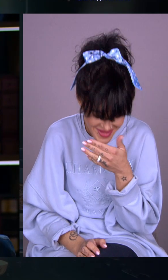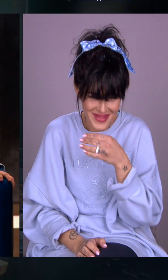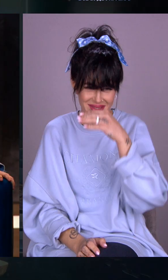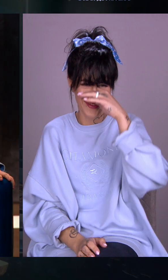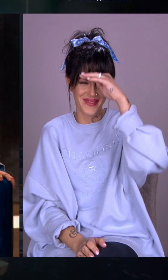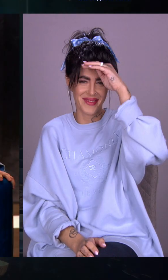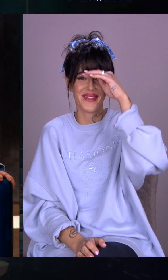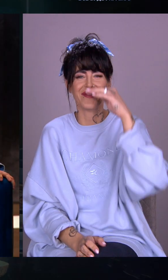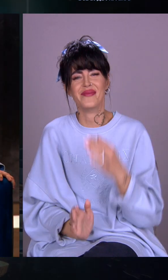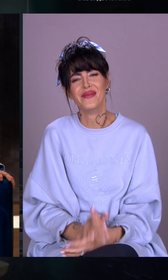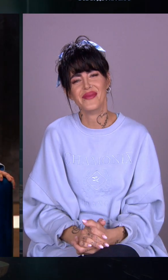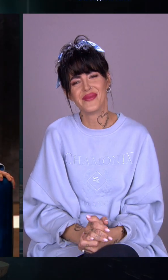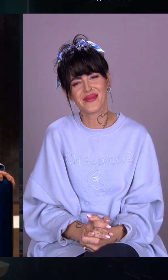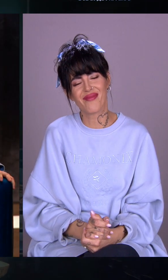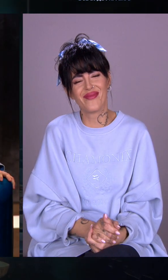Ой.